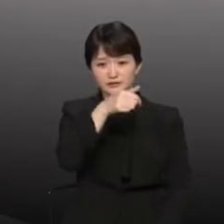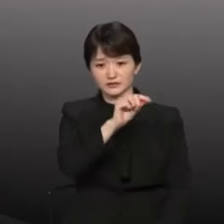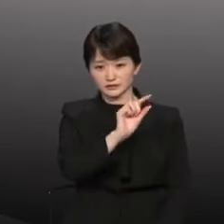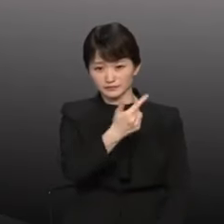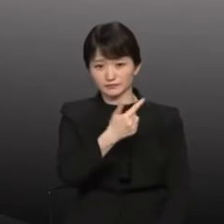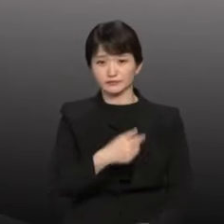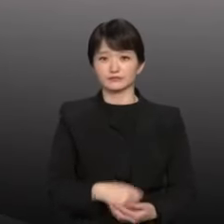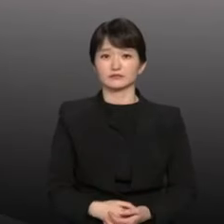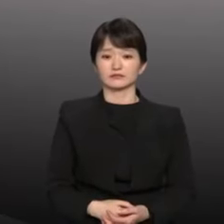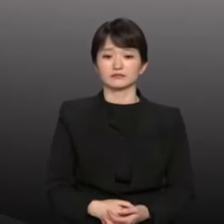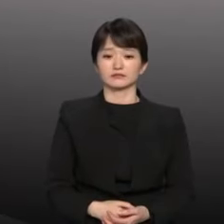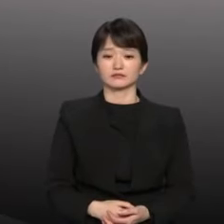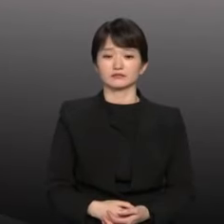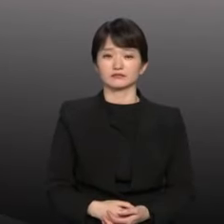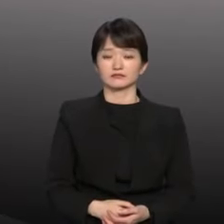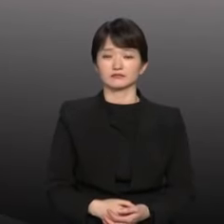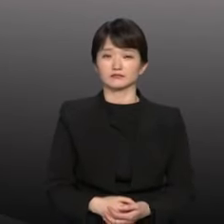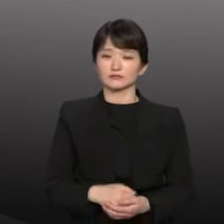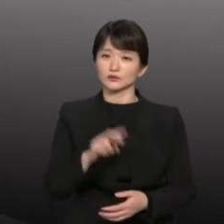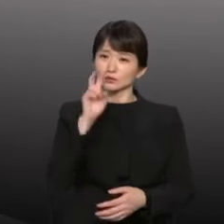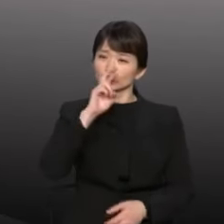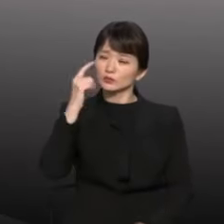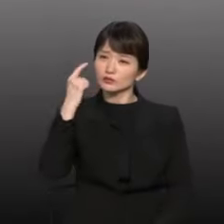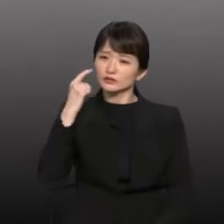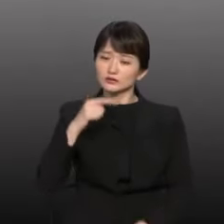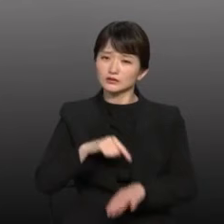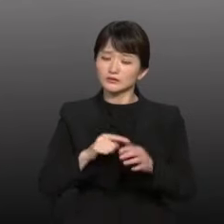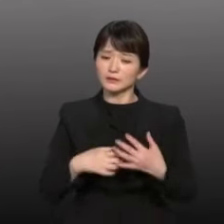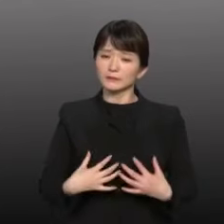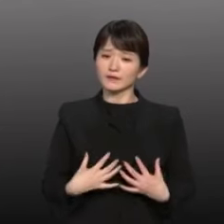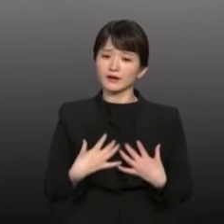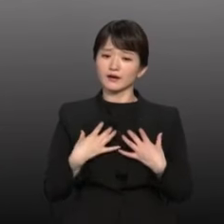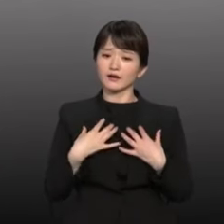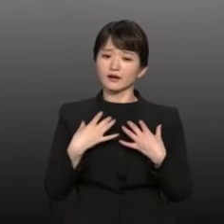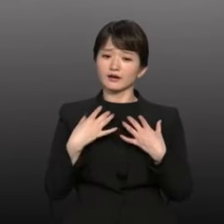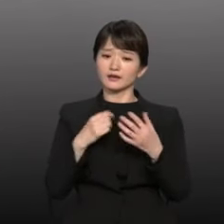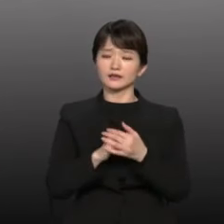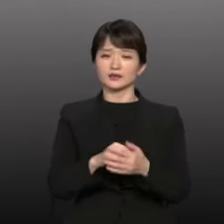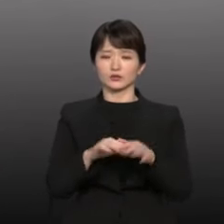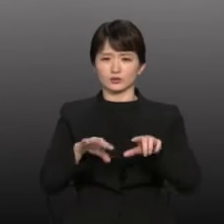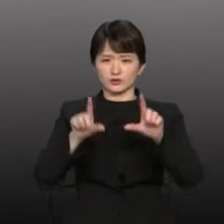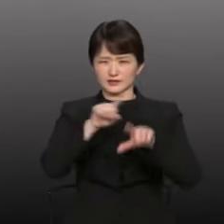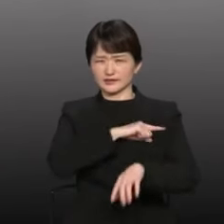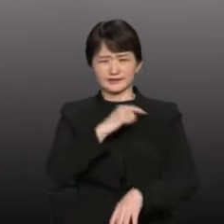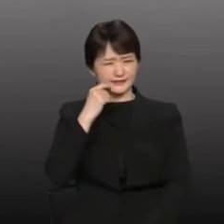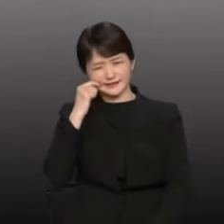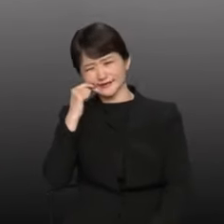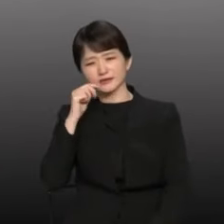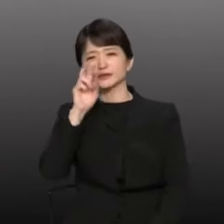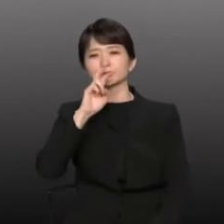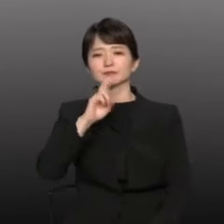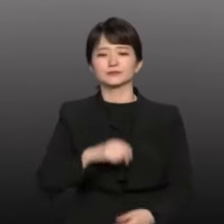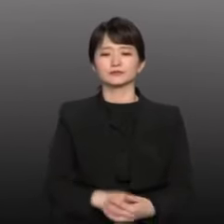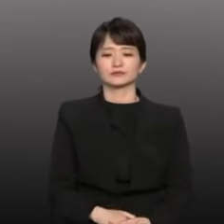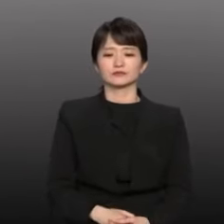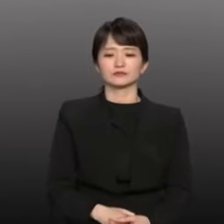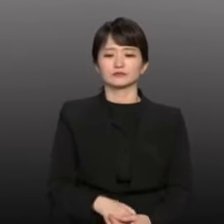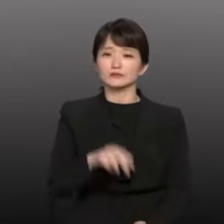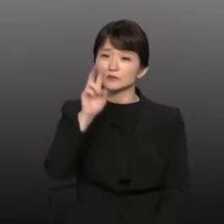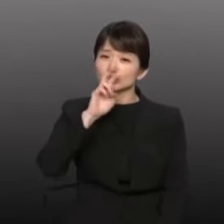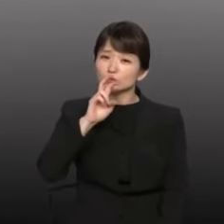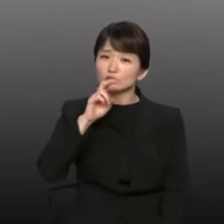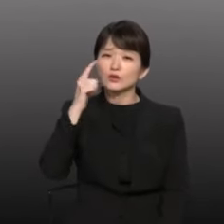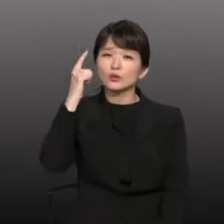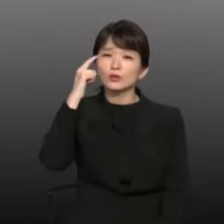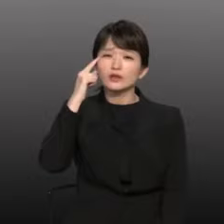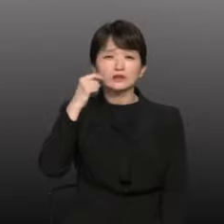이승환 전주만 들어도 가슴 벅차오르는 이 노래 올해 가장 인기 있는 선거 로고송입니다. 대체 이 노래 왜